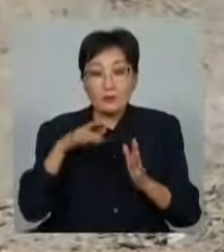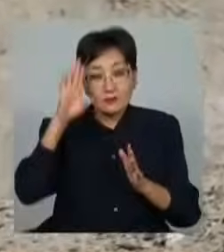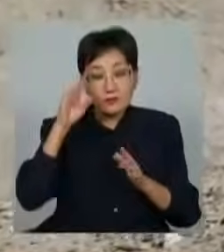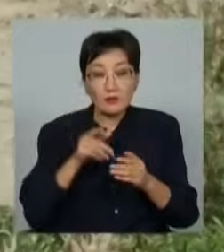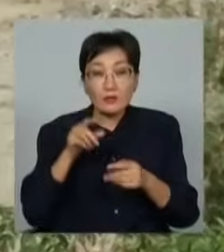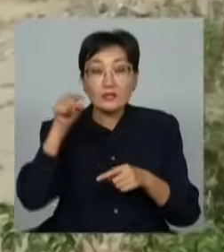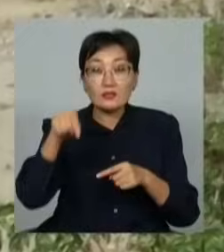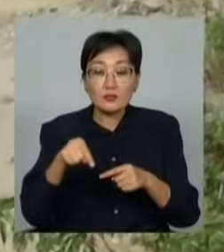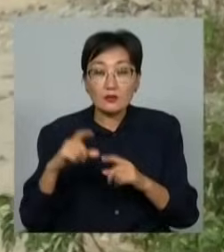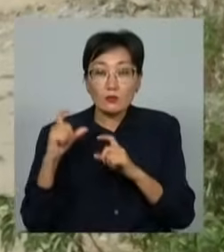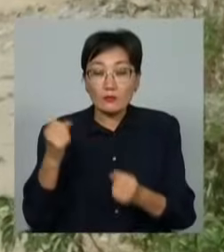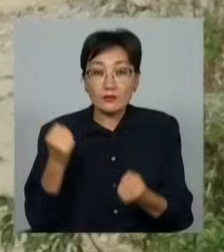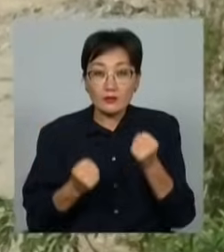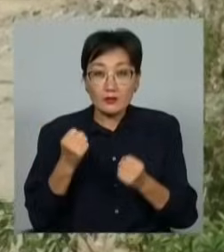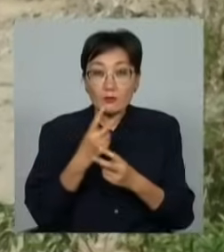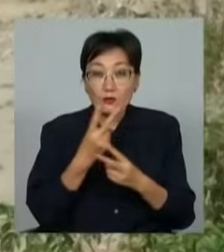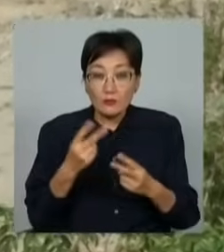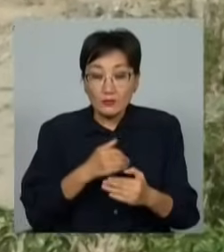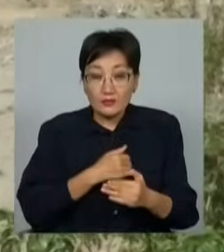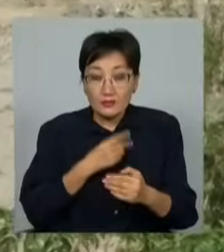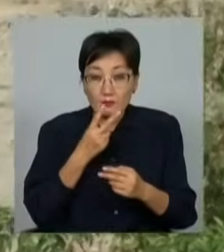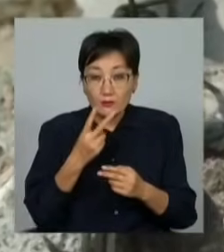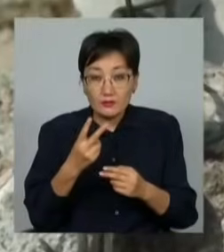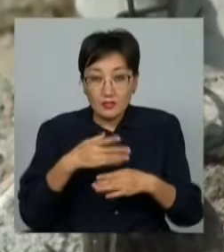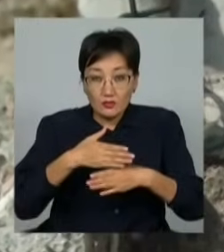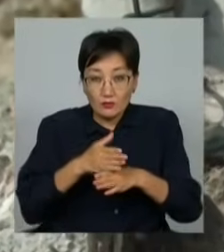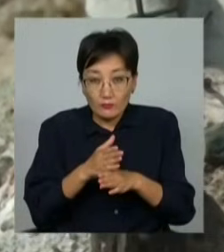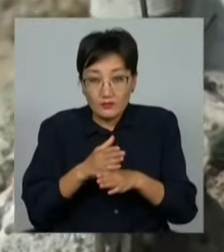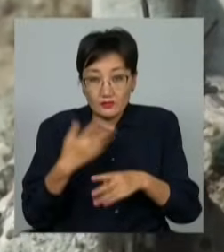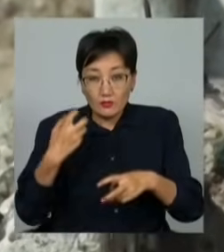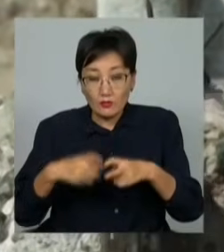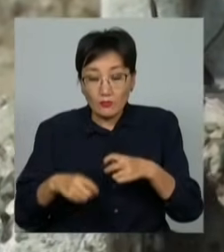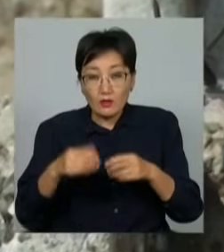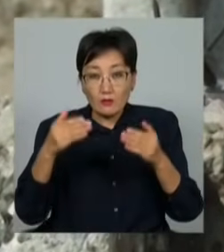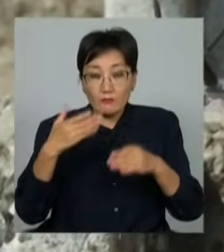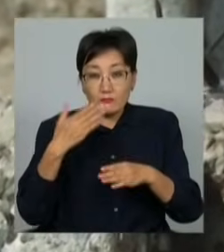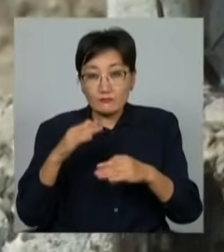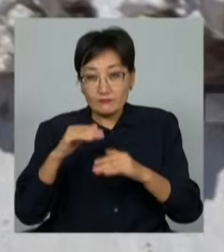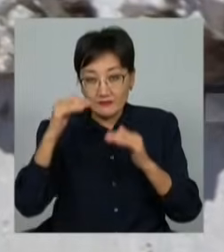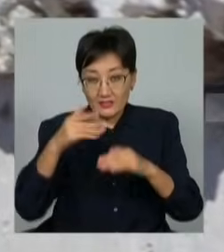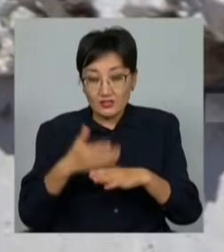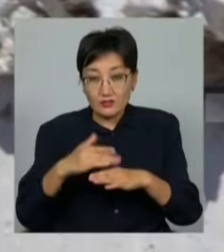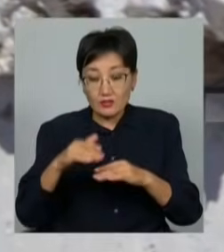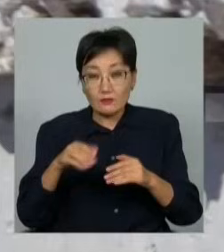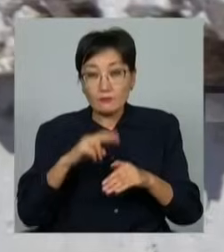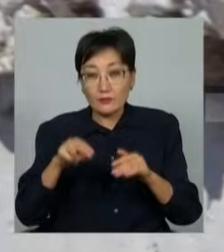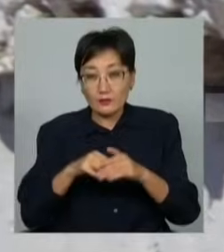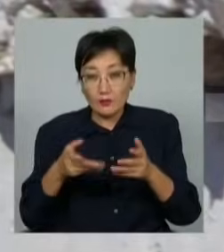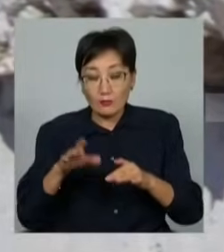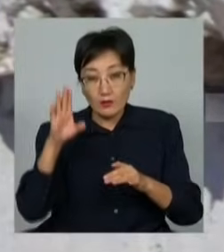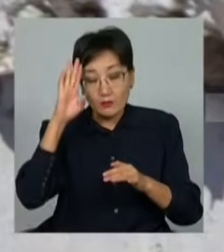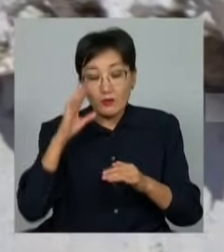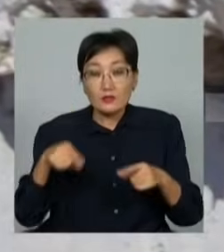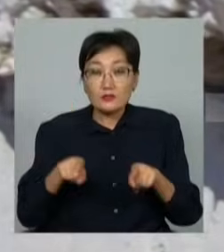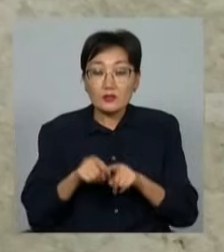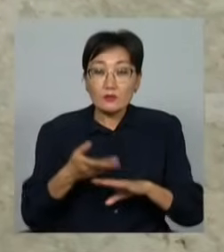арғы жағындағы жүк көліктерін қызықтаймын деп қарағанда жарықша одан әрі жарылып, үстіңгі бөлігі баланы жаншып қалған. Қазір мұнда анасын қан